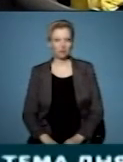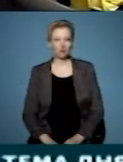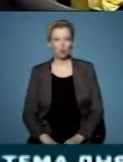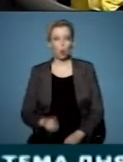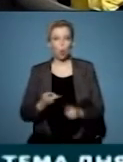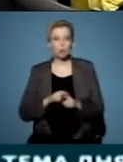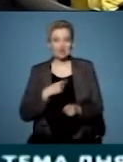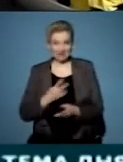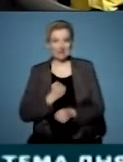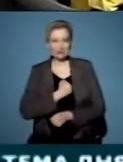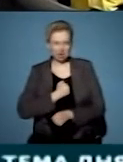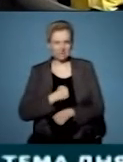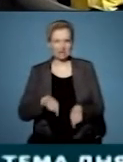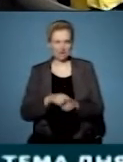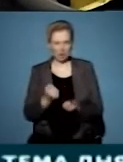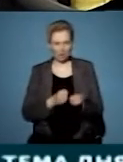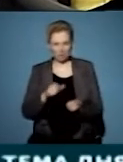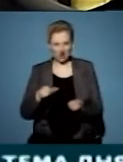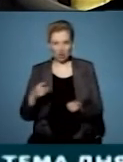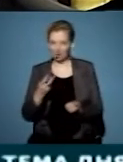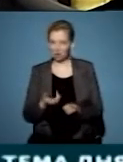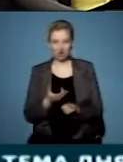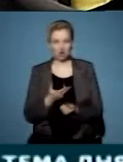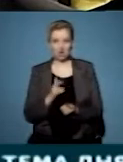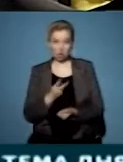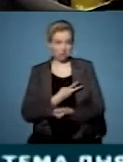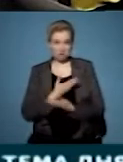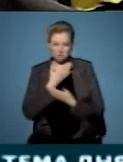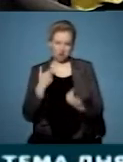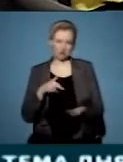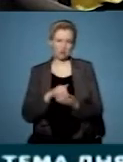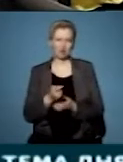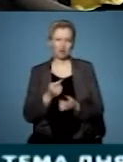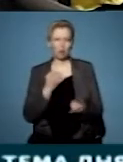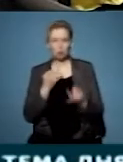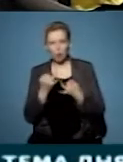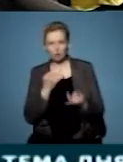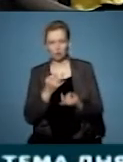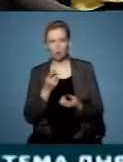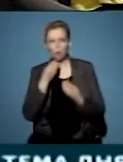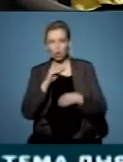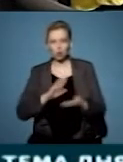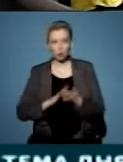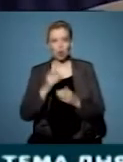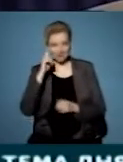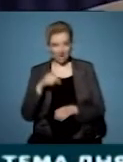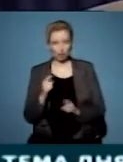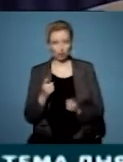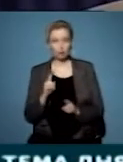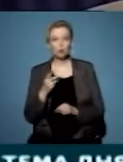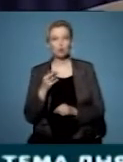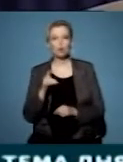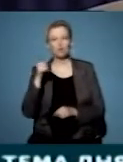такі порушники з перевізників, які не бажають, іти на контакт і покращувати умови. А знаєте чому? Тому